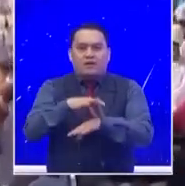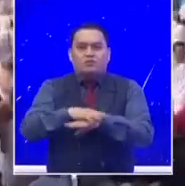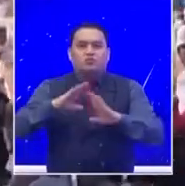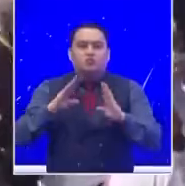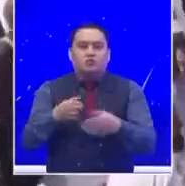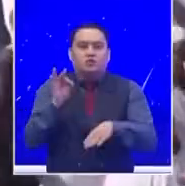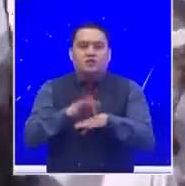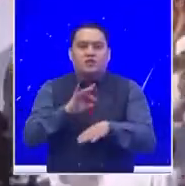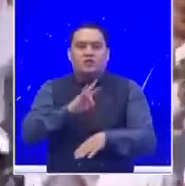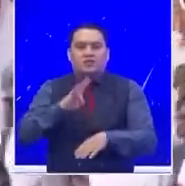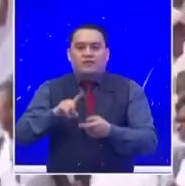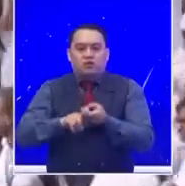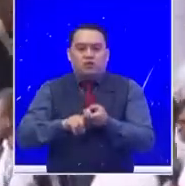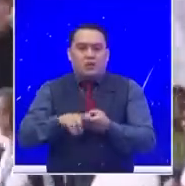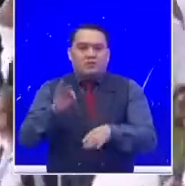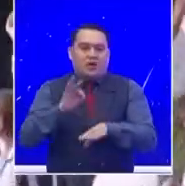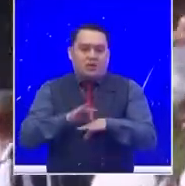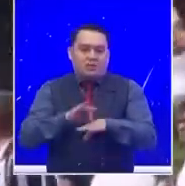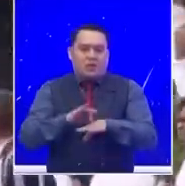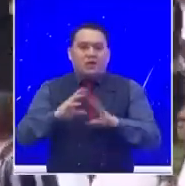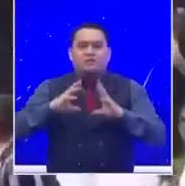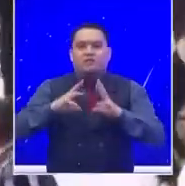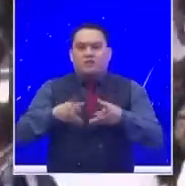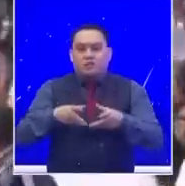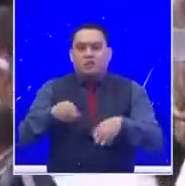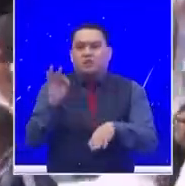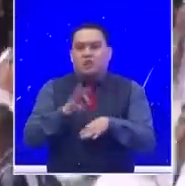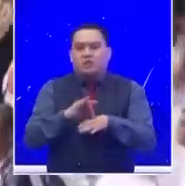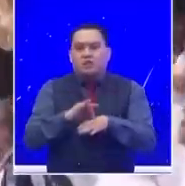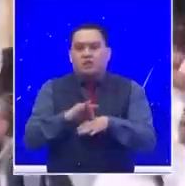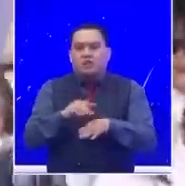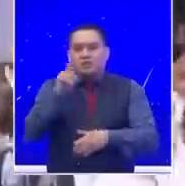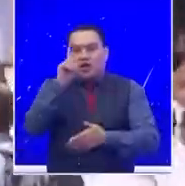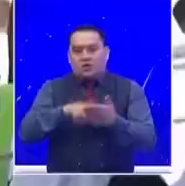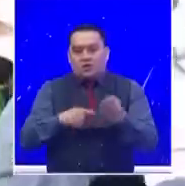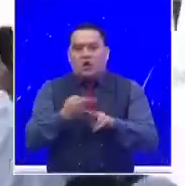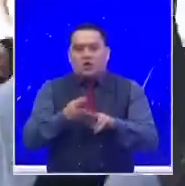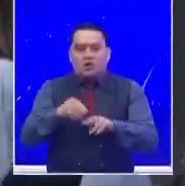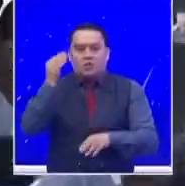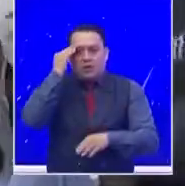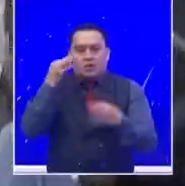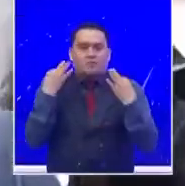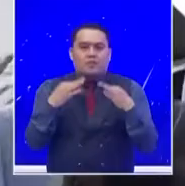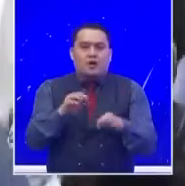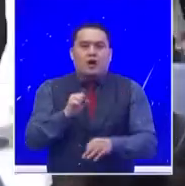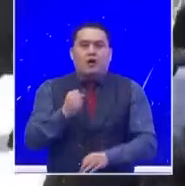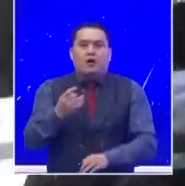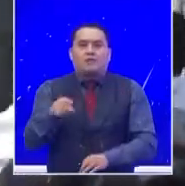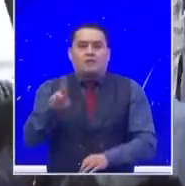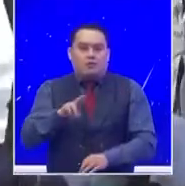случаи заражения новой инфекцией. Во Всемирной организации здравоохранения выразили надежду, что эти меры позволят Саудовской